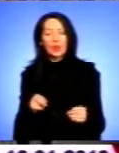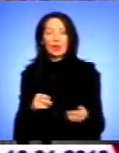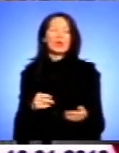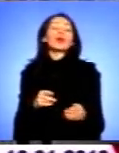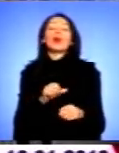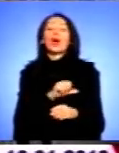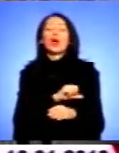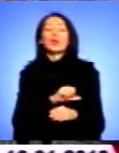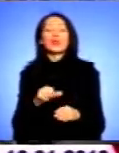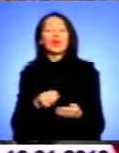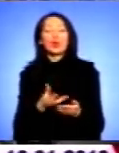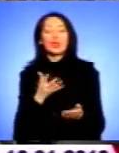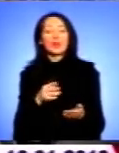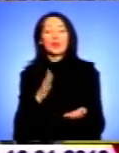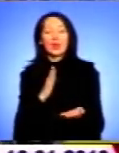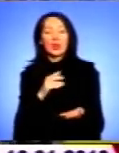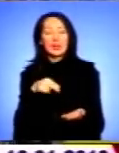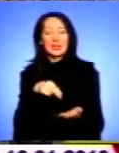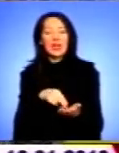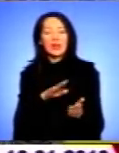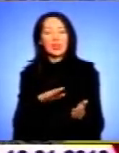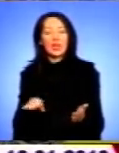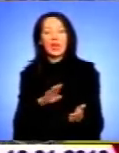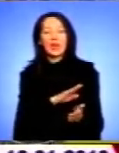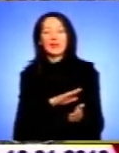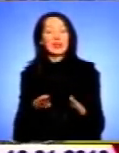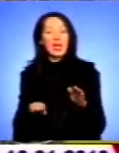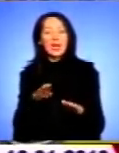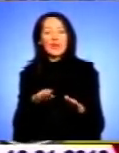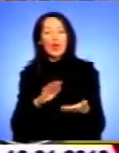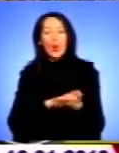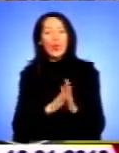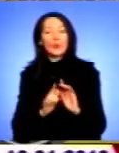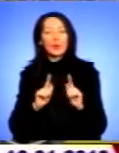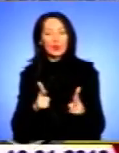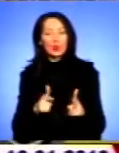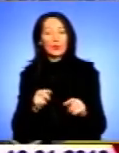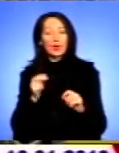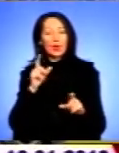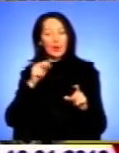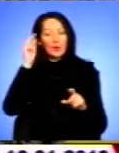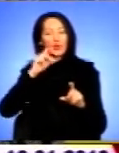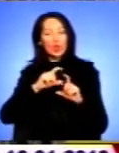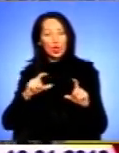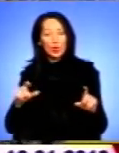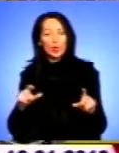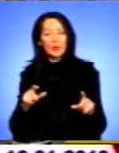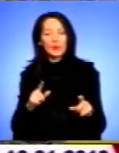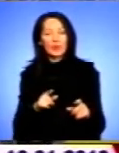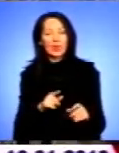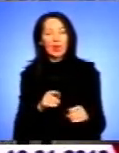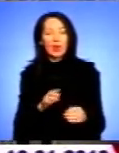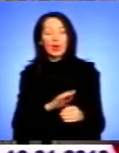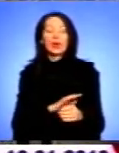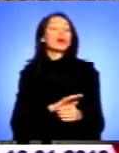у рівні умови при вступі у вищі навчальні заклади. Воно в якійсь мірі унеможливлює корупцію